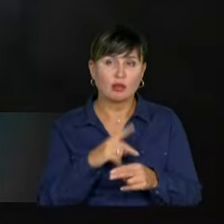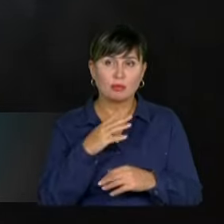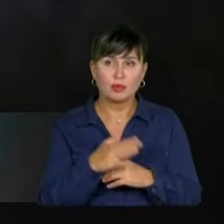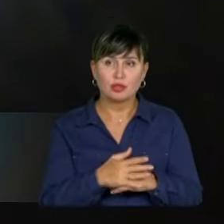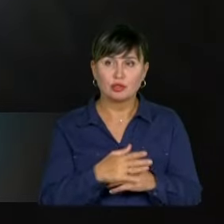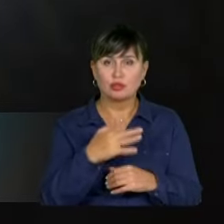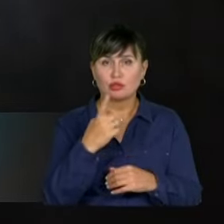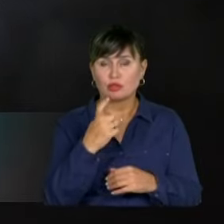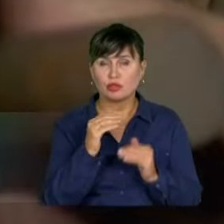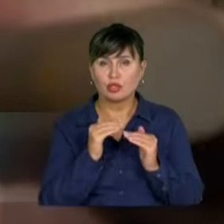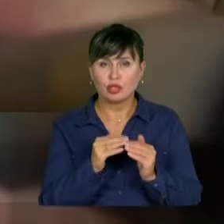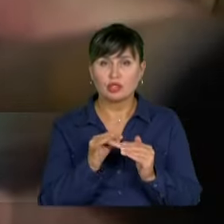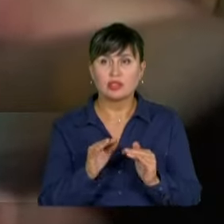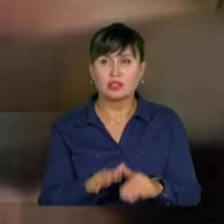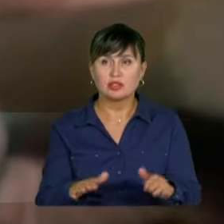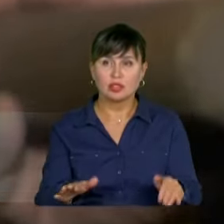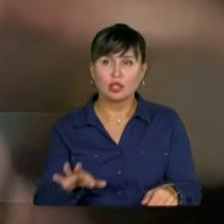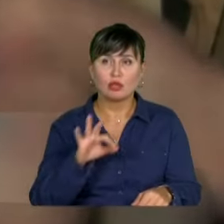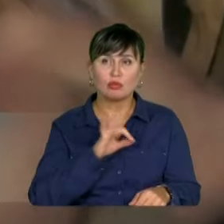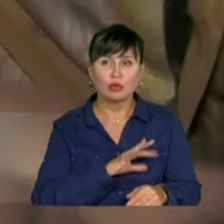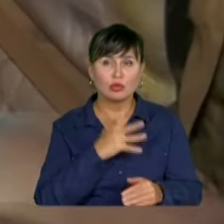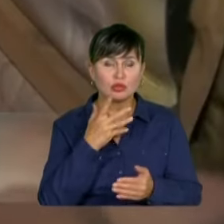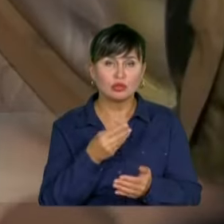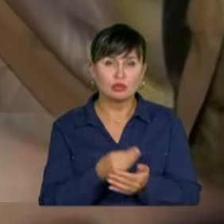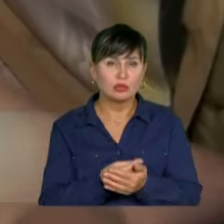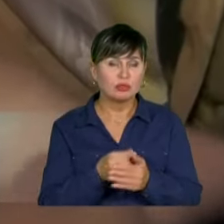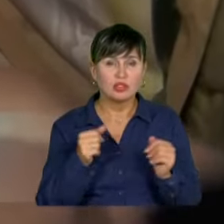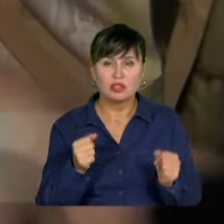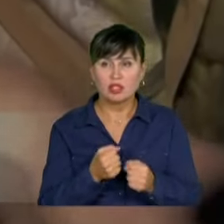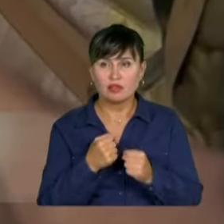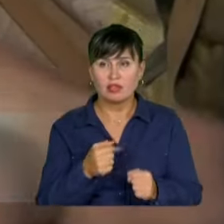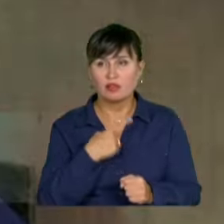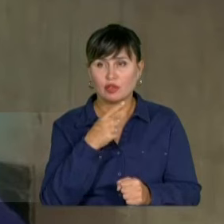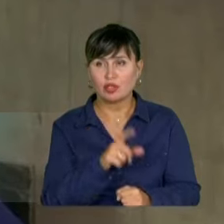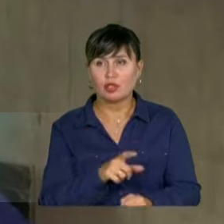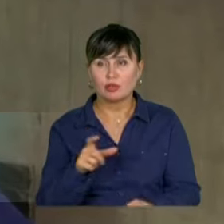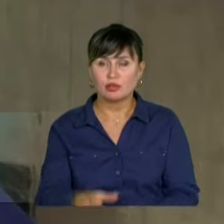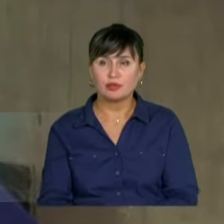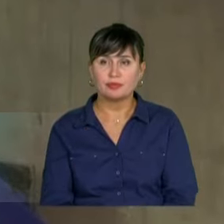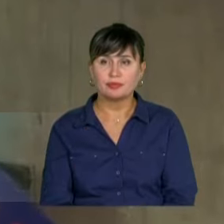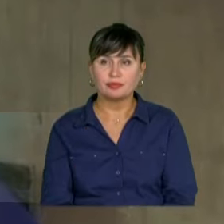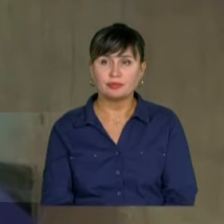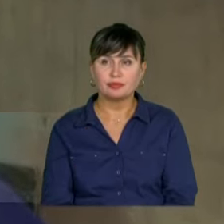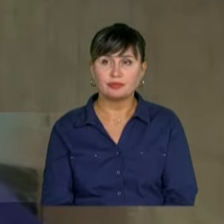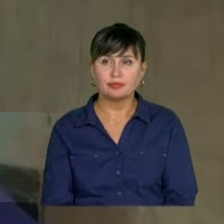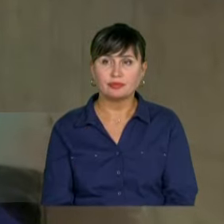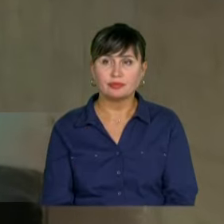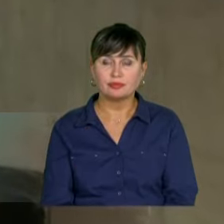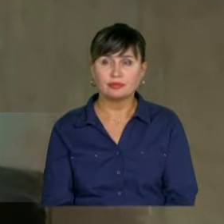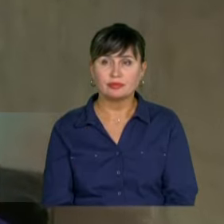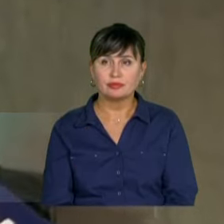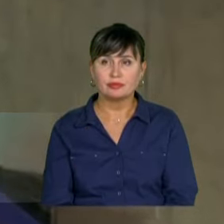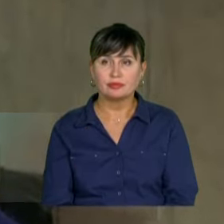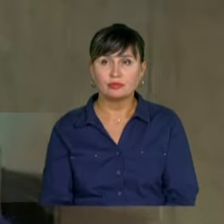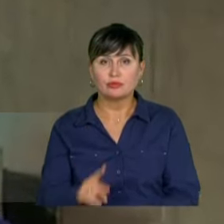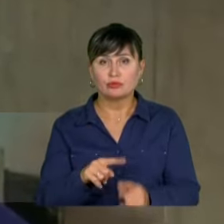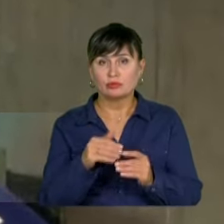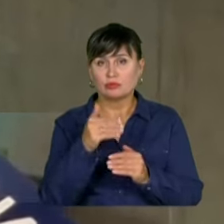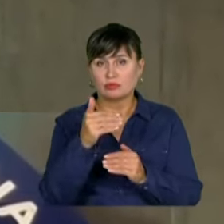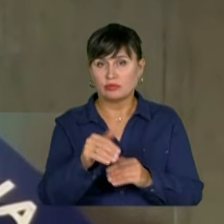100 гаражей и детский сад. Пользоваться собственностью невозможно, говорят люди. Впереди вот зима у